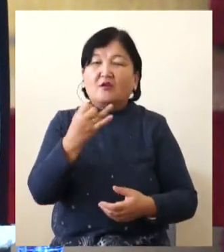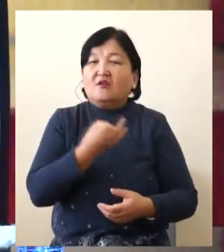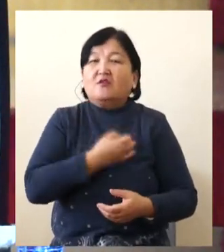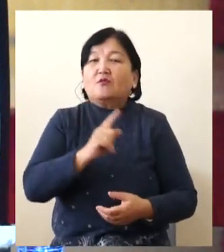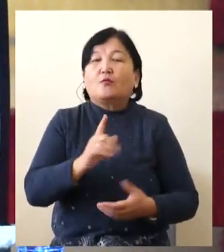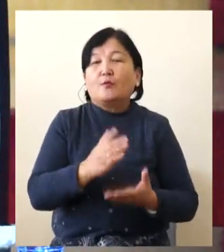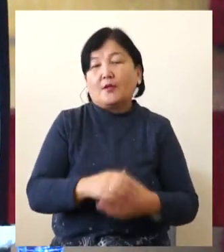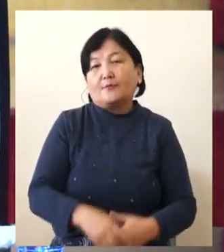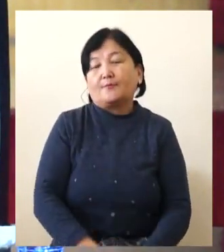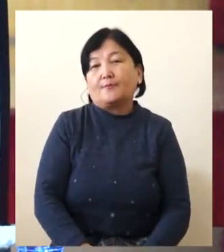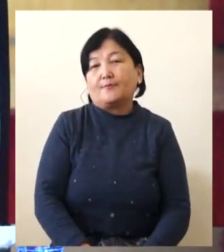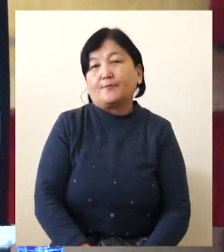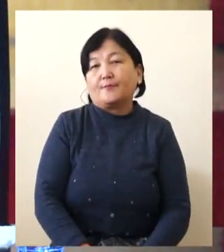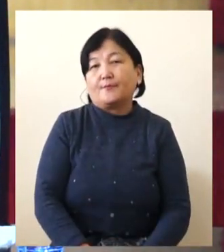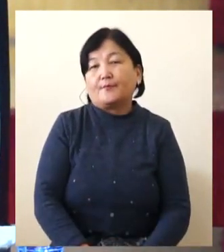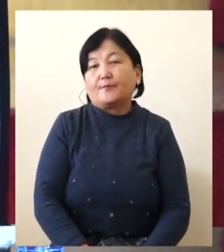байна.